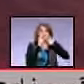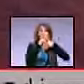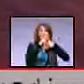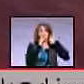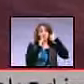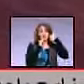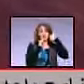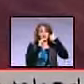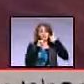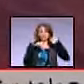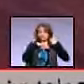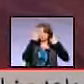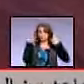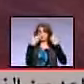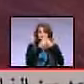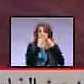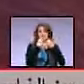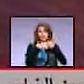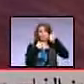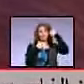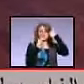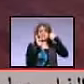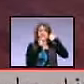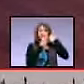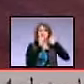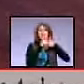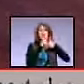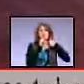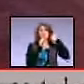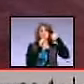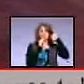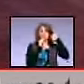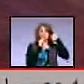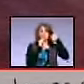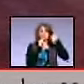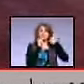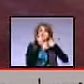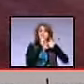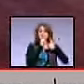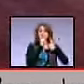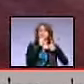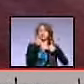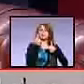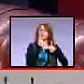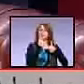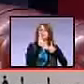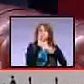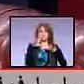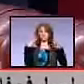النجم، بقى جام بريمير لفيلم لوحده، لفيلم مش لو كنت لا مش لوحدي طبعا. كنت انا ومنى وحلمي وحلا